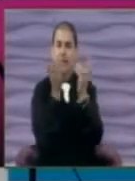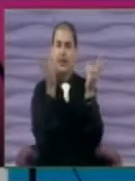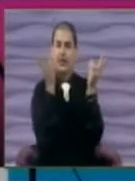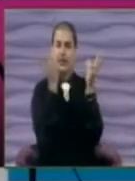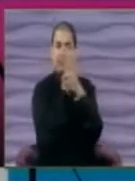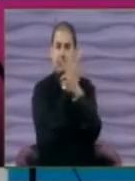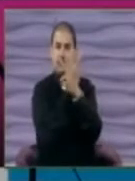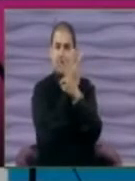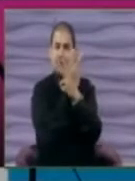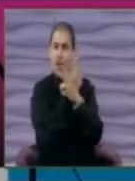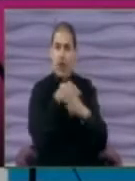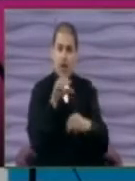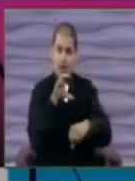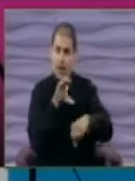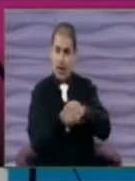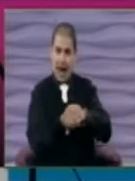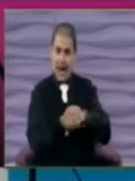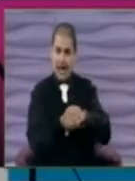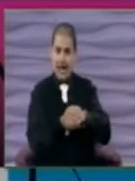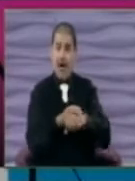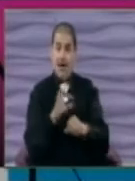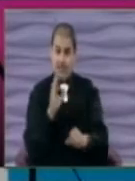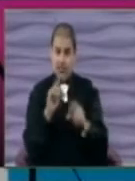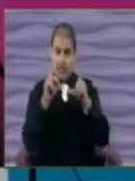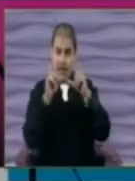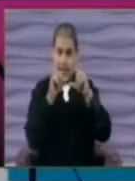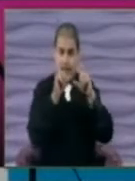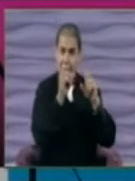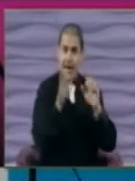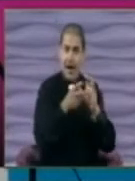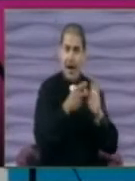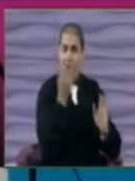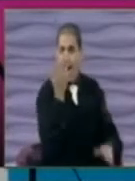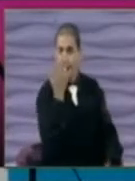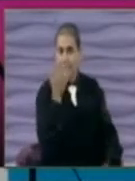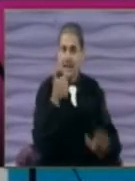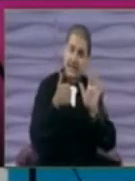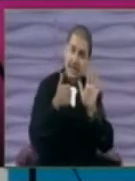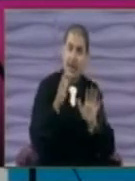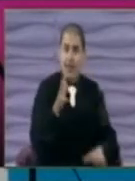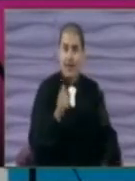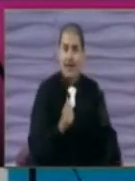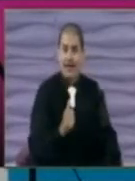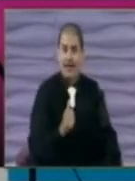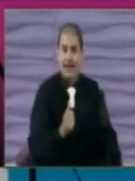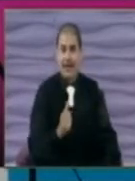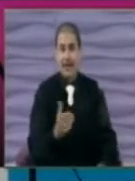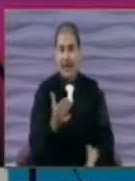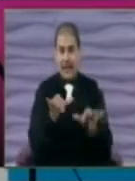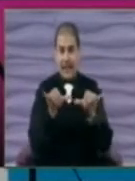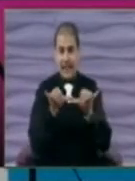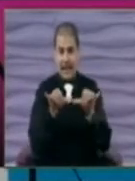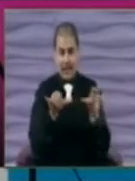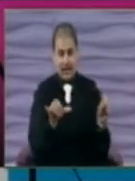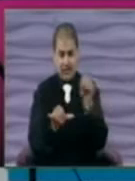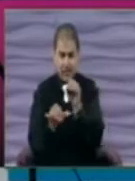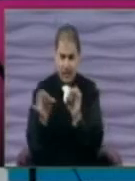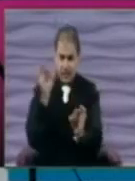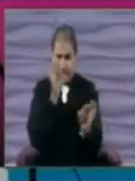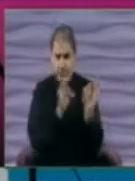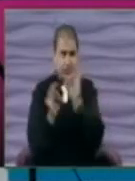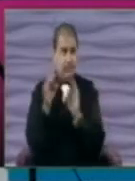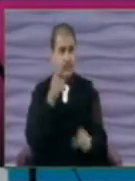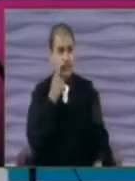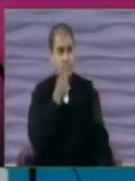بتكون معمولة يمكن بأكثر من صورة، اللي مش صورة واحدة. هم محور السابق كان طالبين انك تشغل الصورة كان مع الفوتوشوب، فاحنا اشتغلنا هاي الكواليس. هاي كواليس